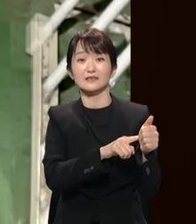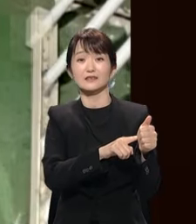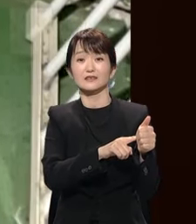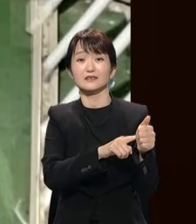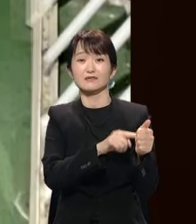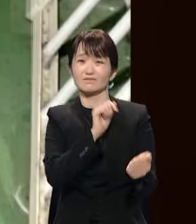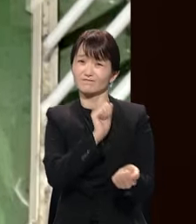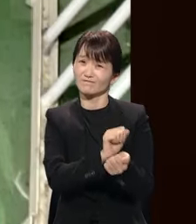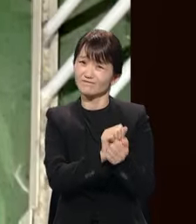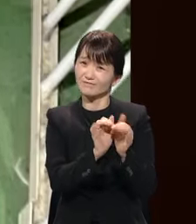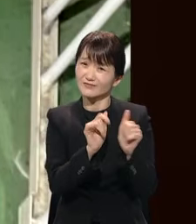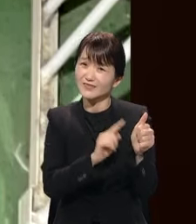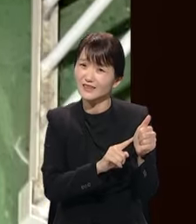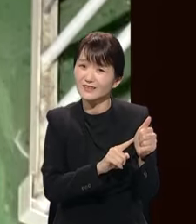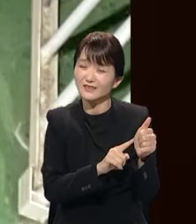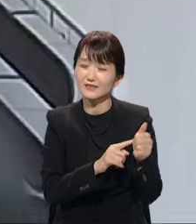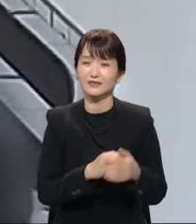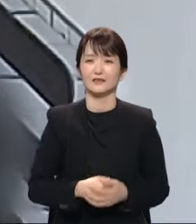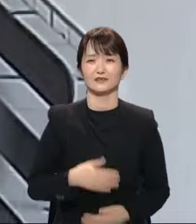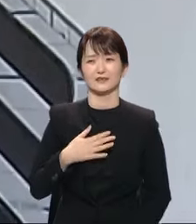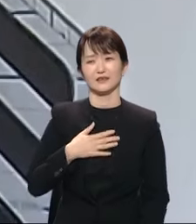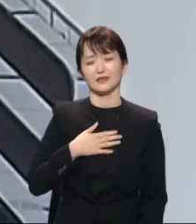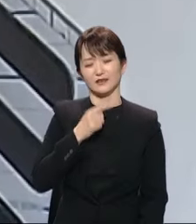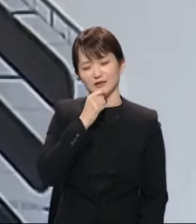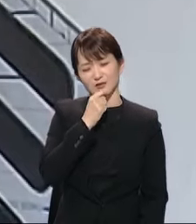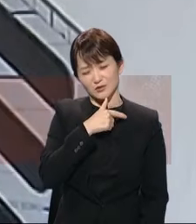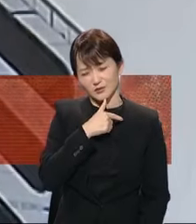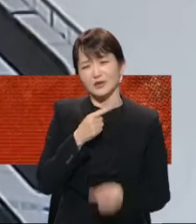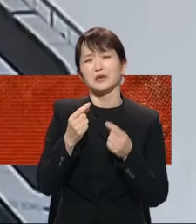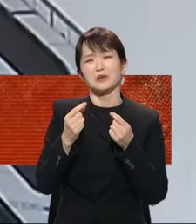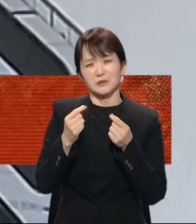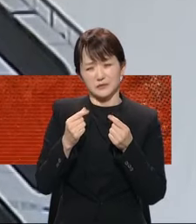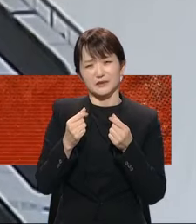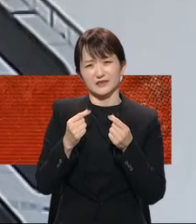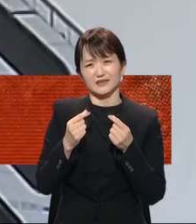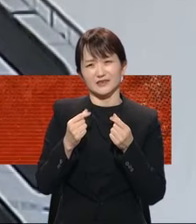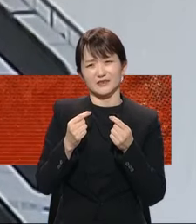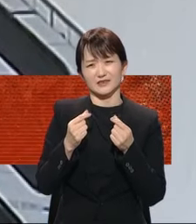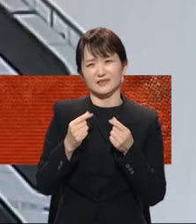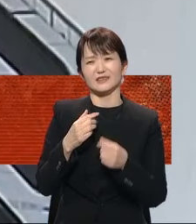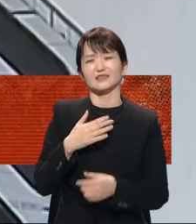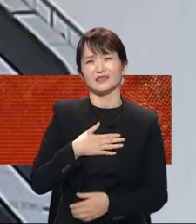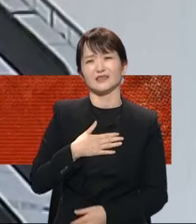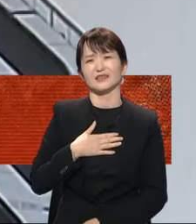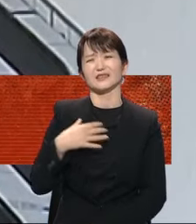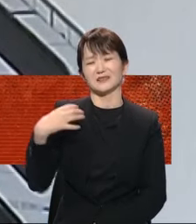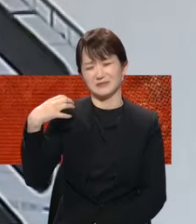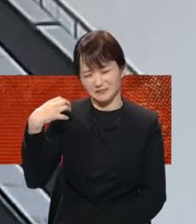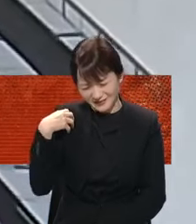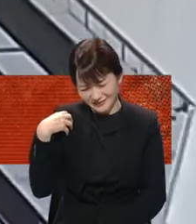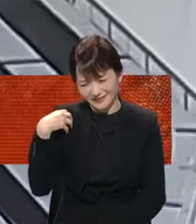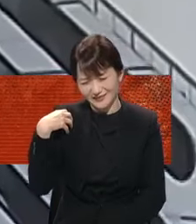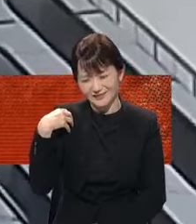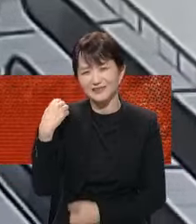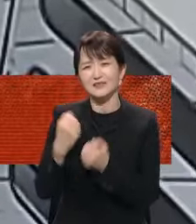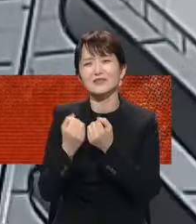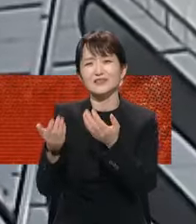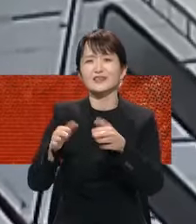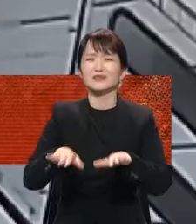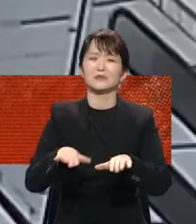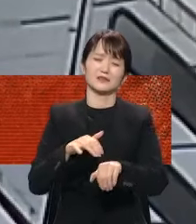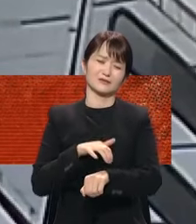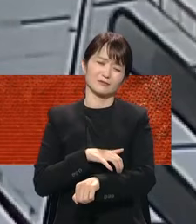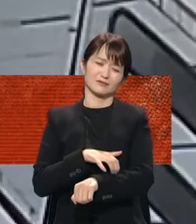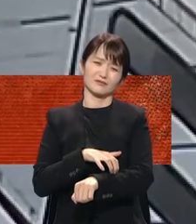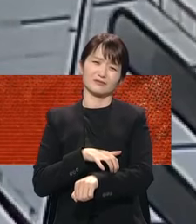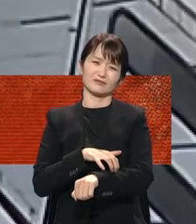인간. 네, 제가 월요일 날도 이 비슷한 거 제 몫으로 제가 방송에서 굉장히 불편했는데 이번에는